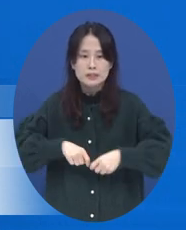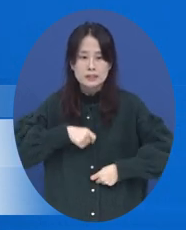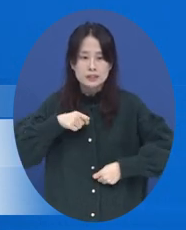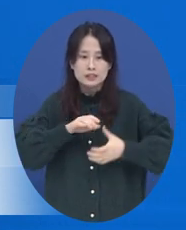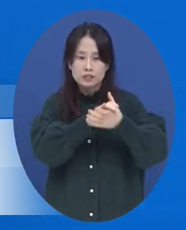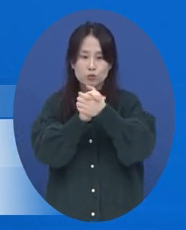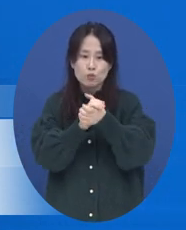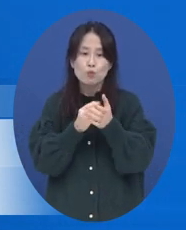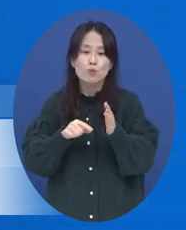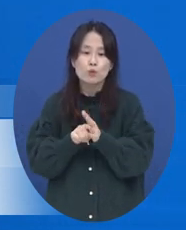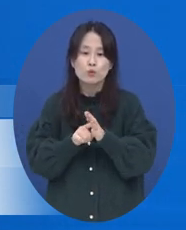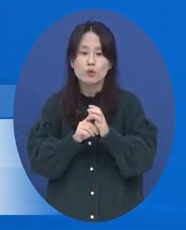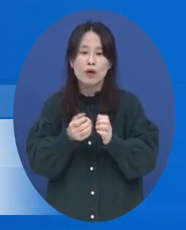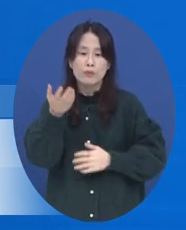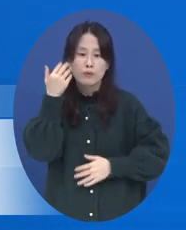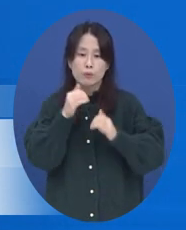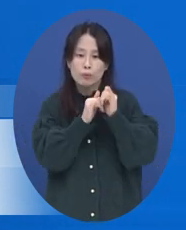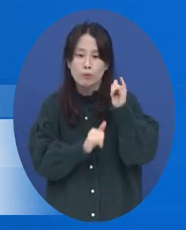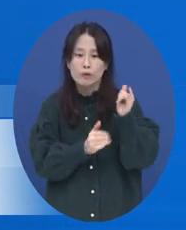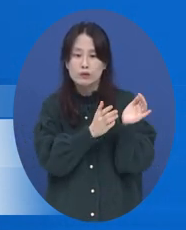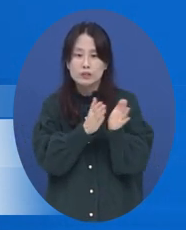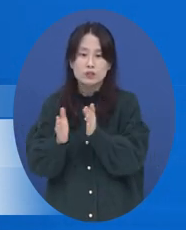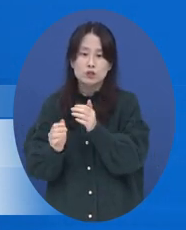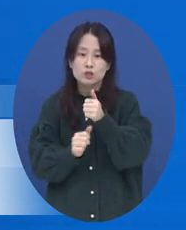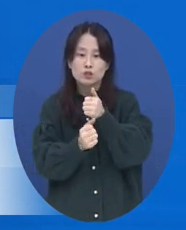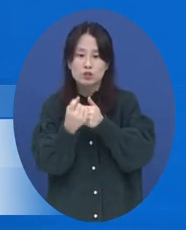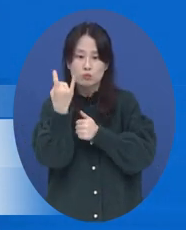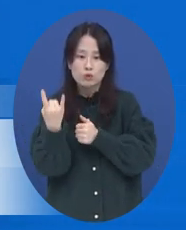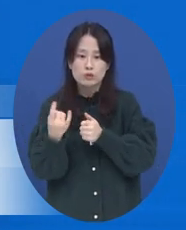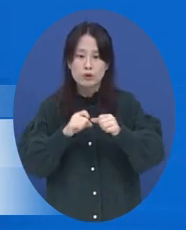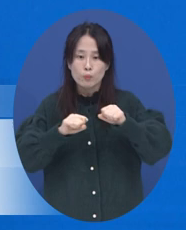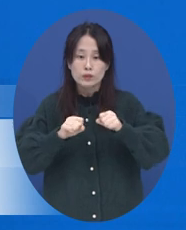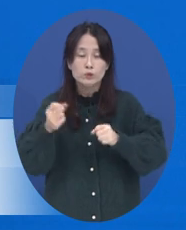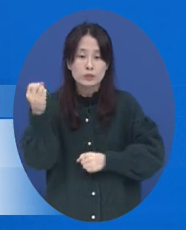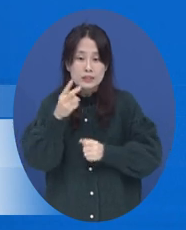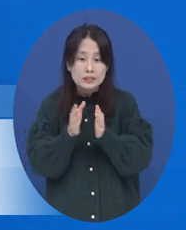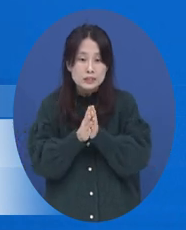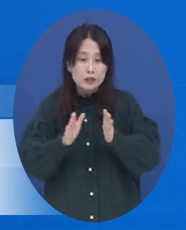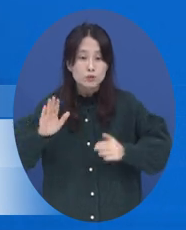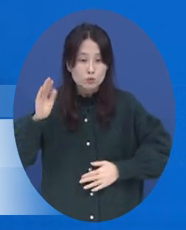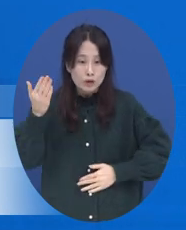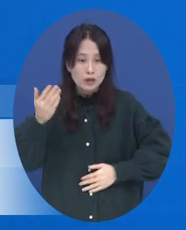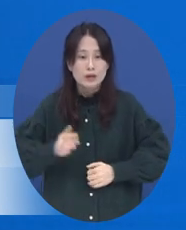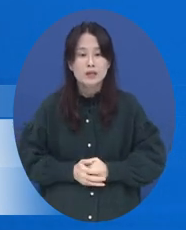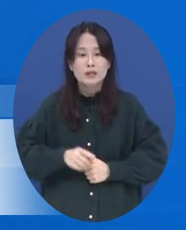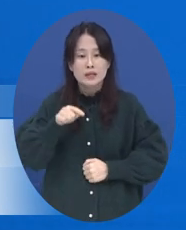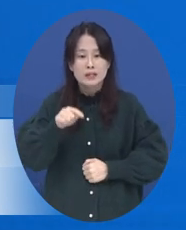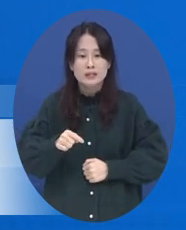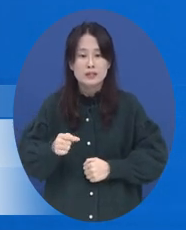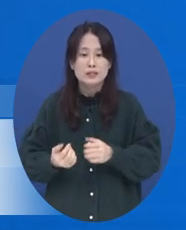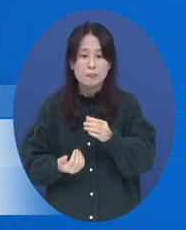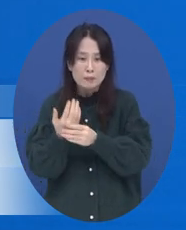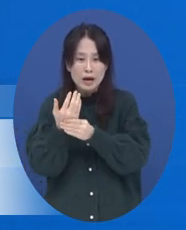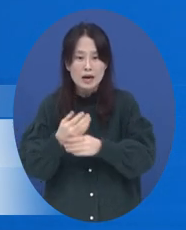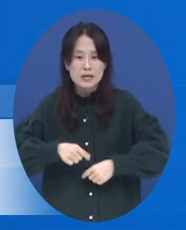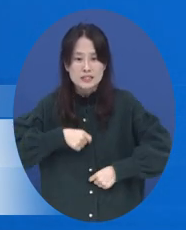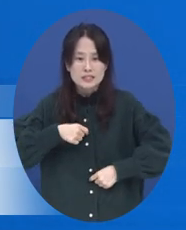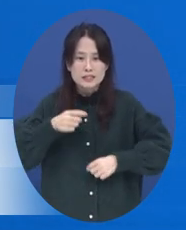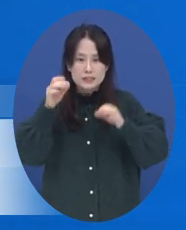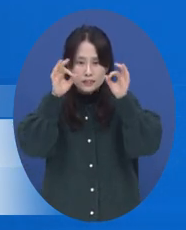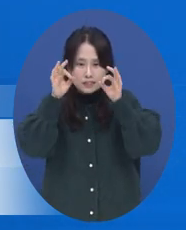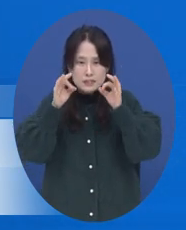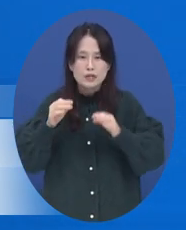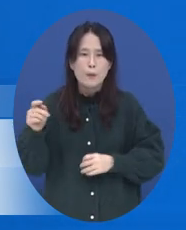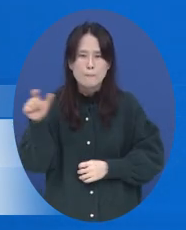12월 10일 진실 하해를 위한 과거사 정리위원회 활동이 재개되면 성감학원 사건의